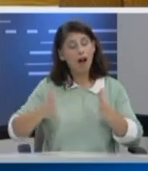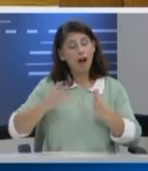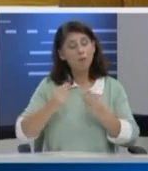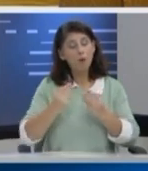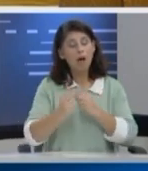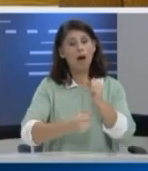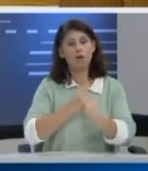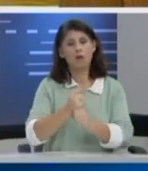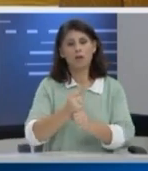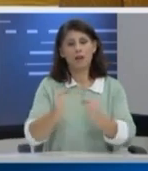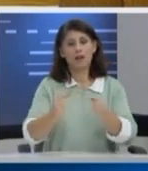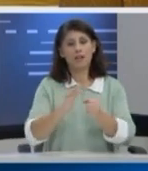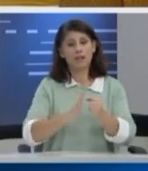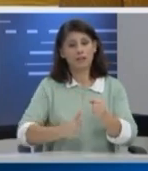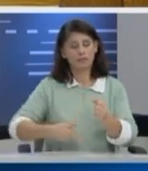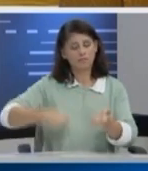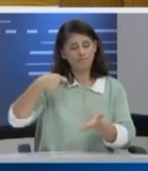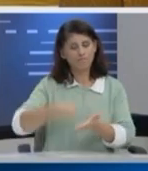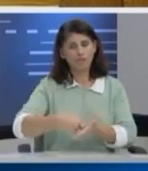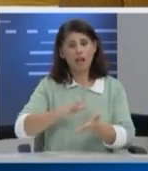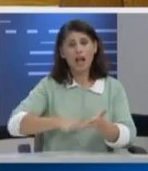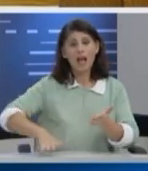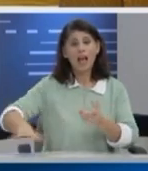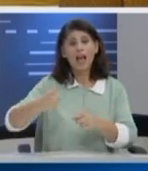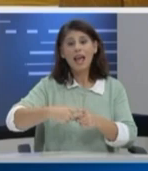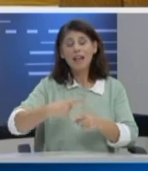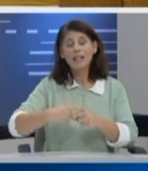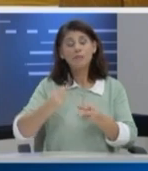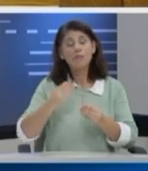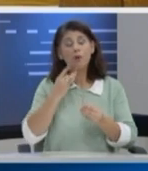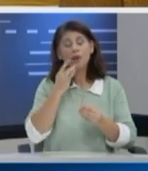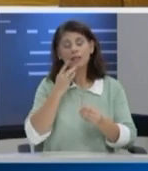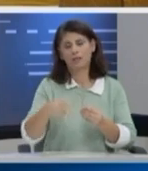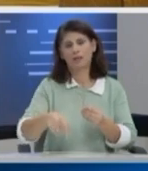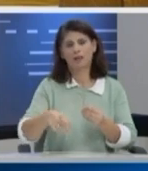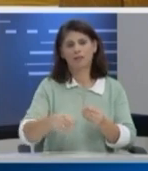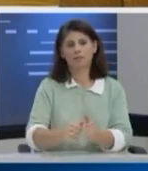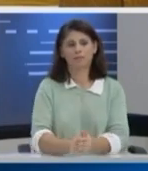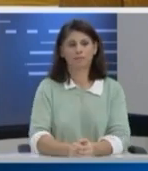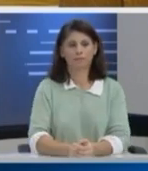διάρκεια κρίση που πλήρωσε ο ελληνικός λαός πάρα πολύ σκληρά το τίμημα.